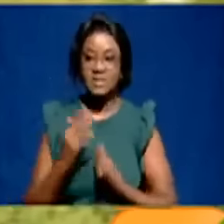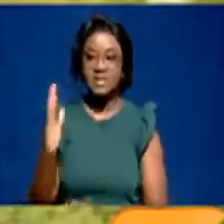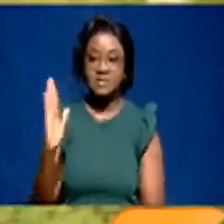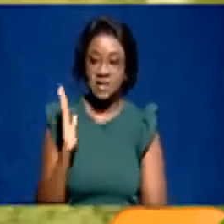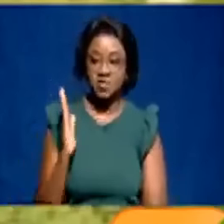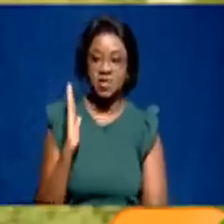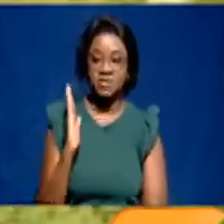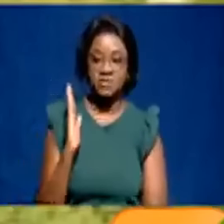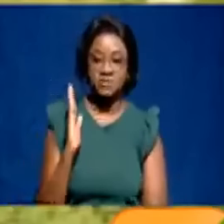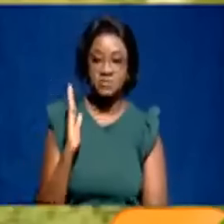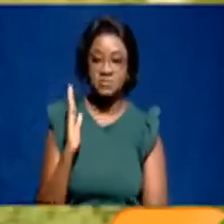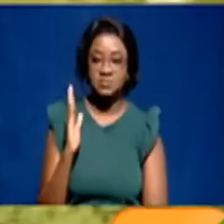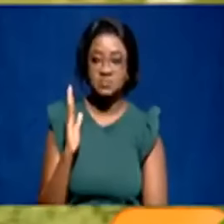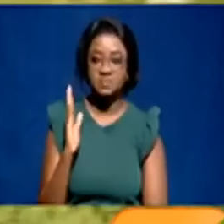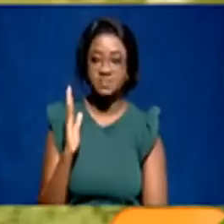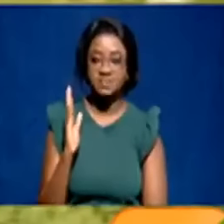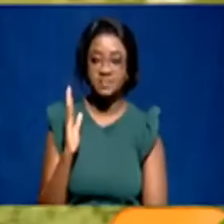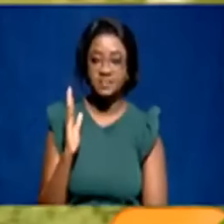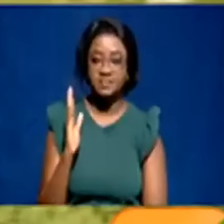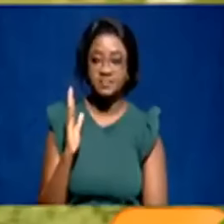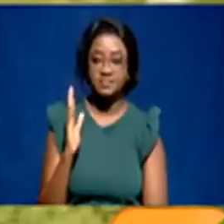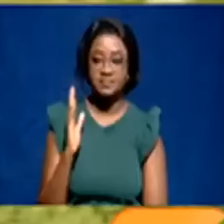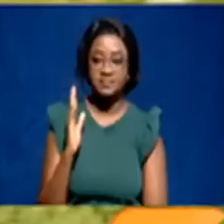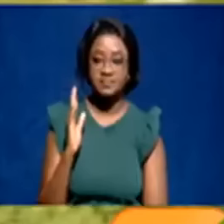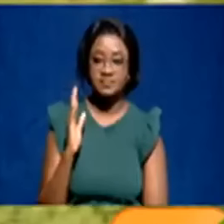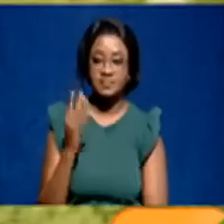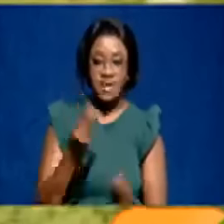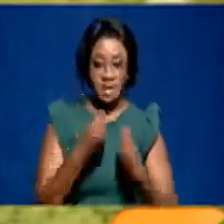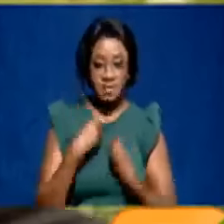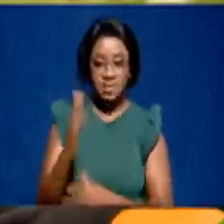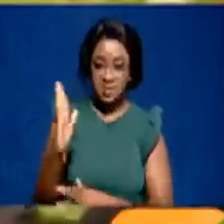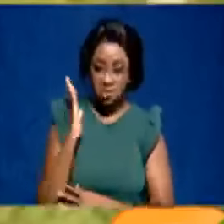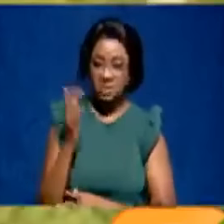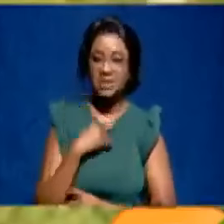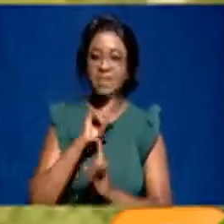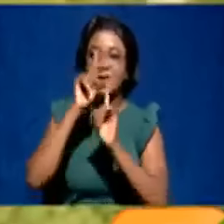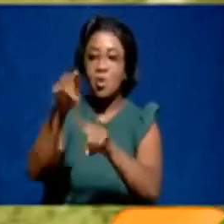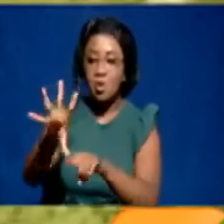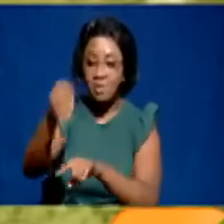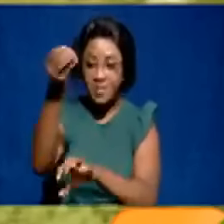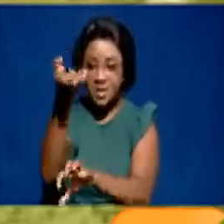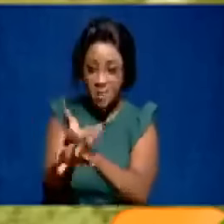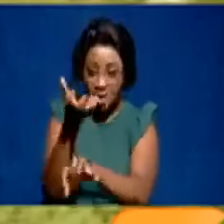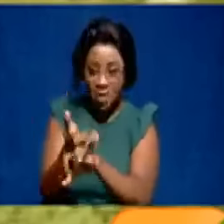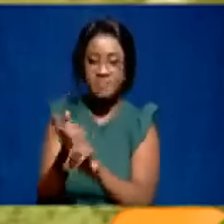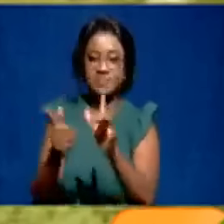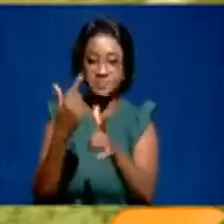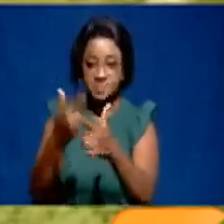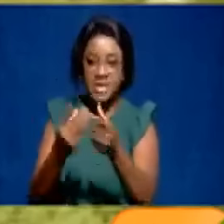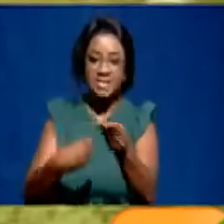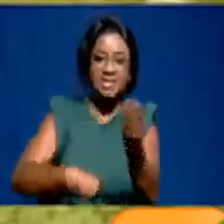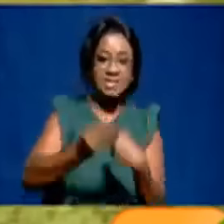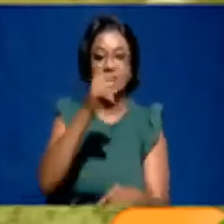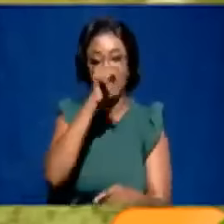ya kusimamia pesa nipate, niende kuleta mawe, alafu niuse